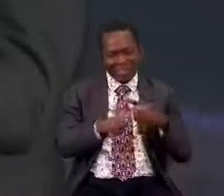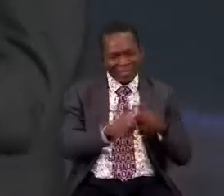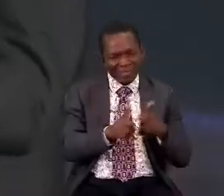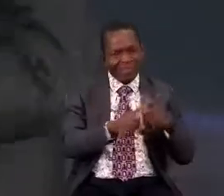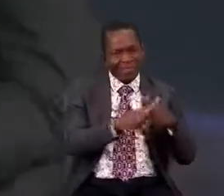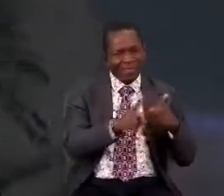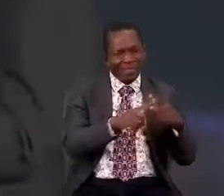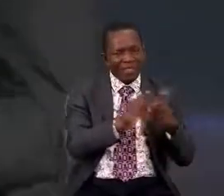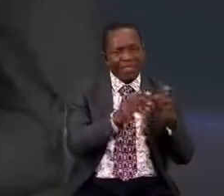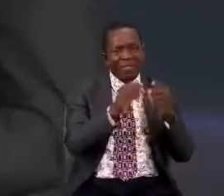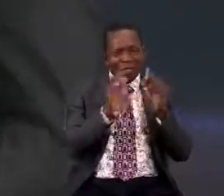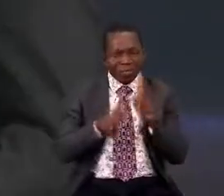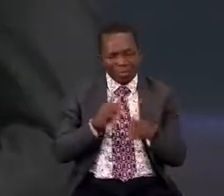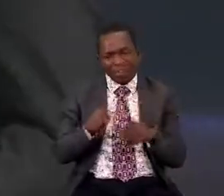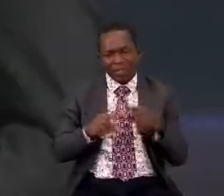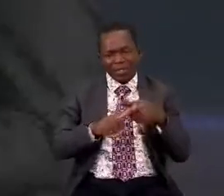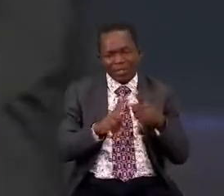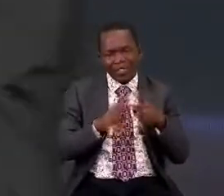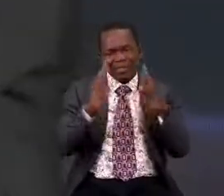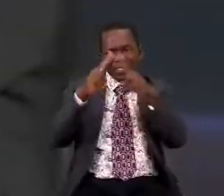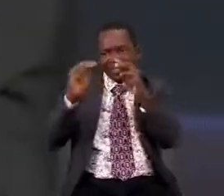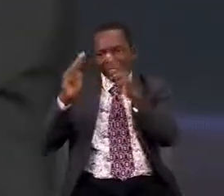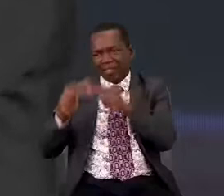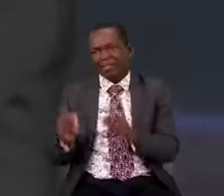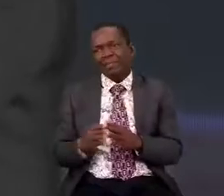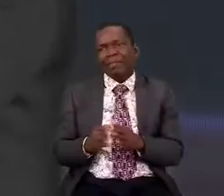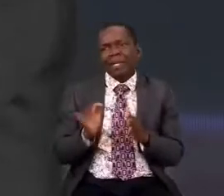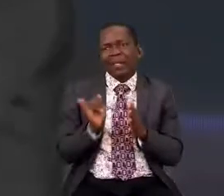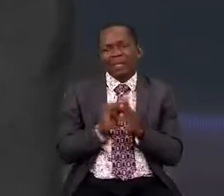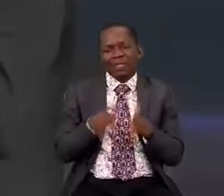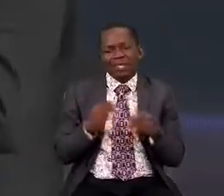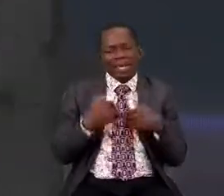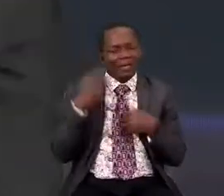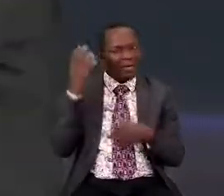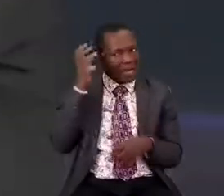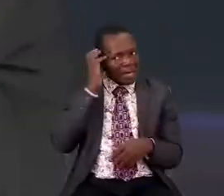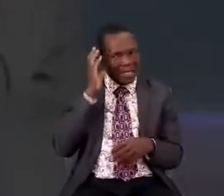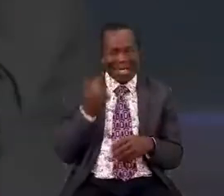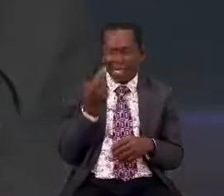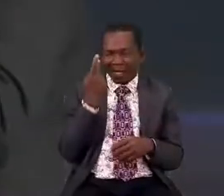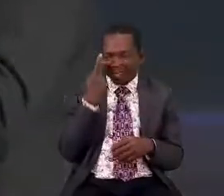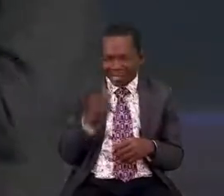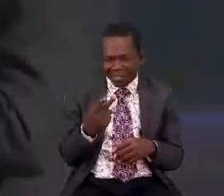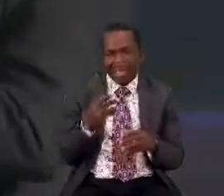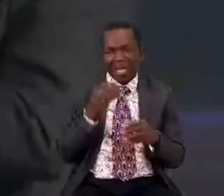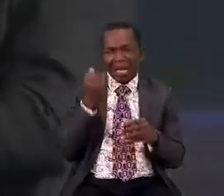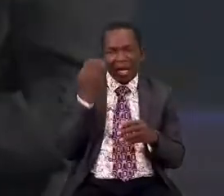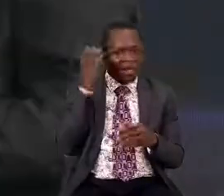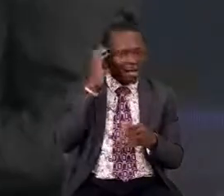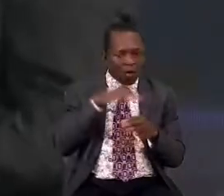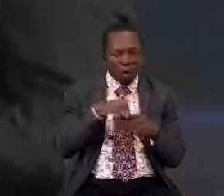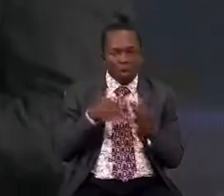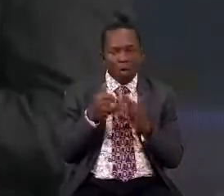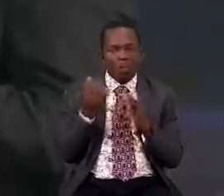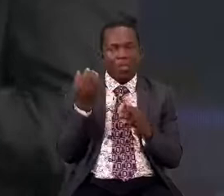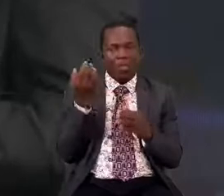parler d'eux, et tu as entendu écouter leur histoire, tu as vu ce qu'ils ont fait à d'autres personnes comme toi. Alors, avec toutes